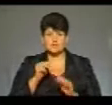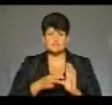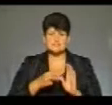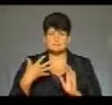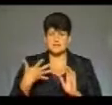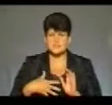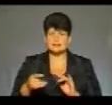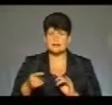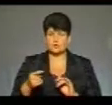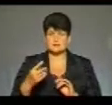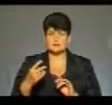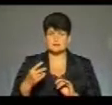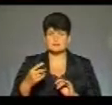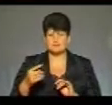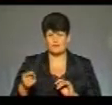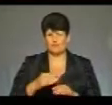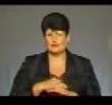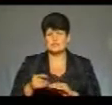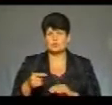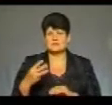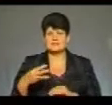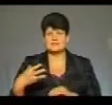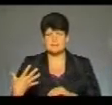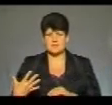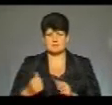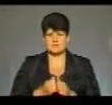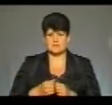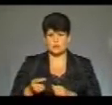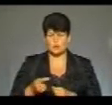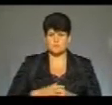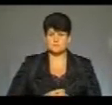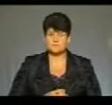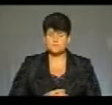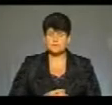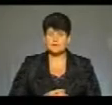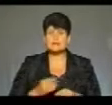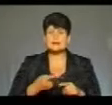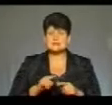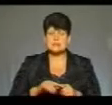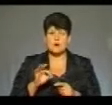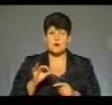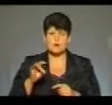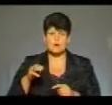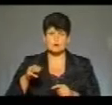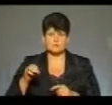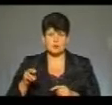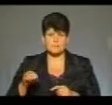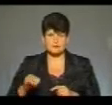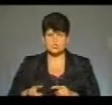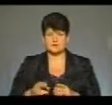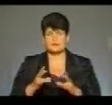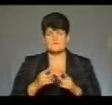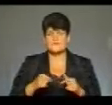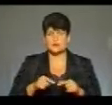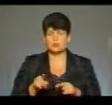вулиці Тернопільській, 35 у селі Петриків поблизу Тернополя. Це ортопедо-травматологічне відділення обласної університетської лікарні.